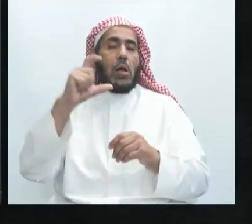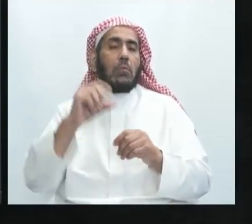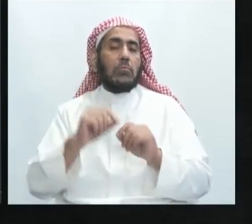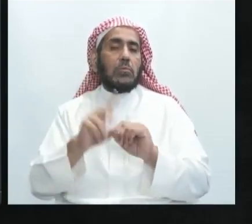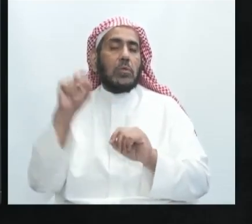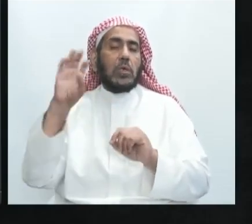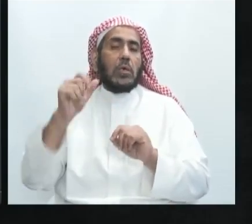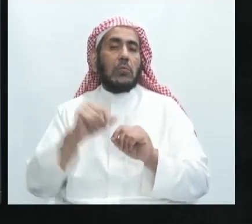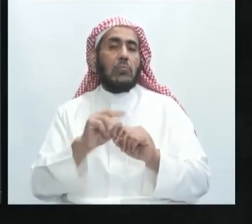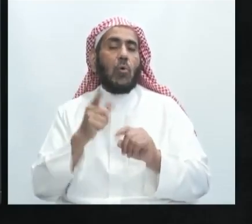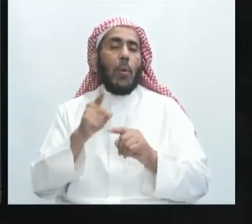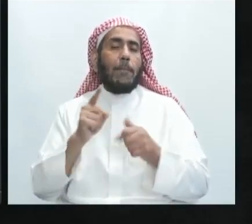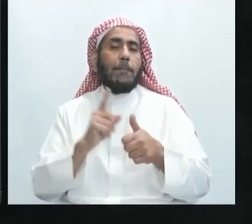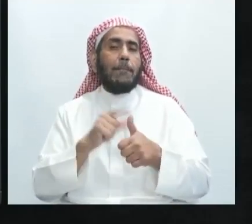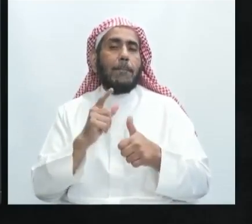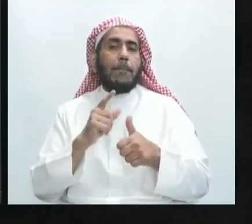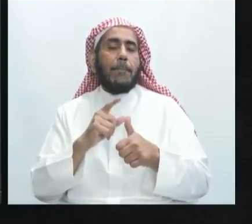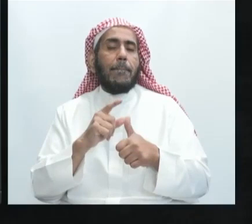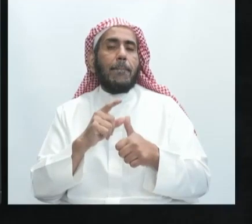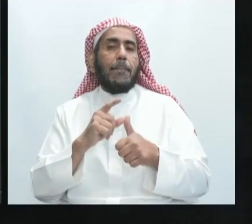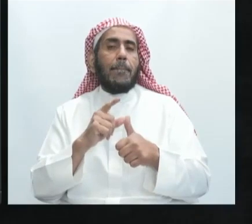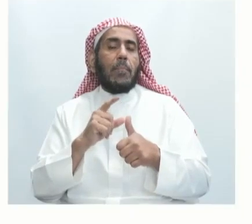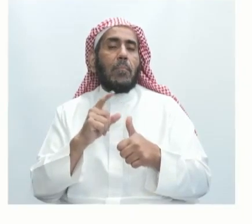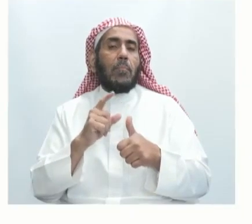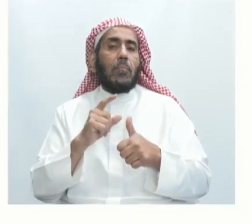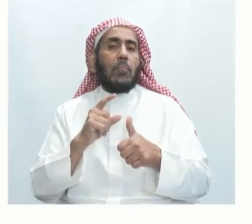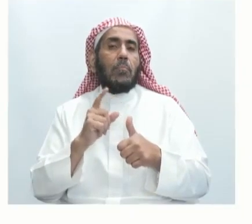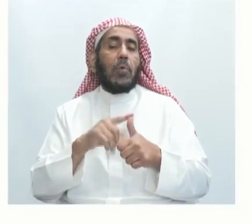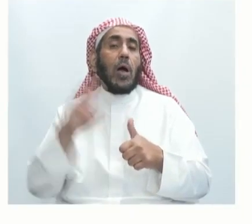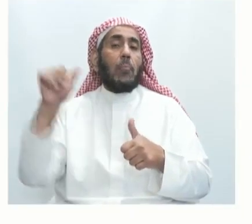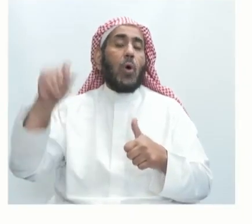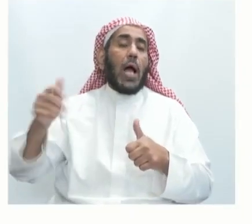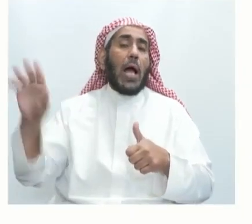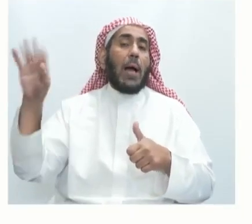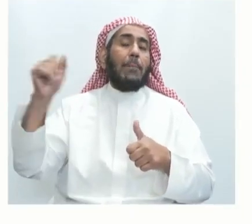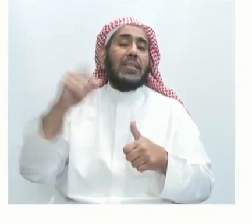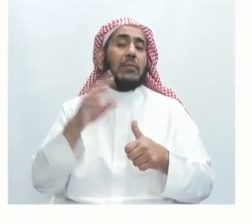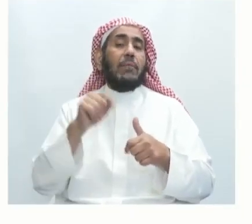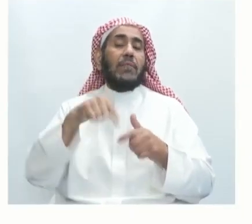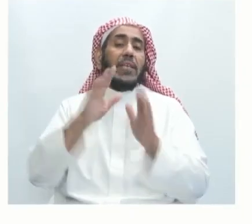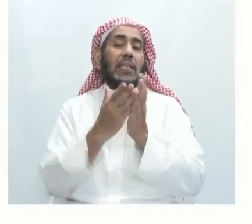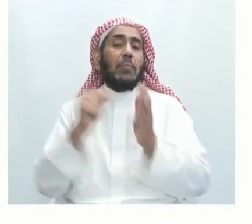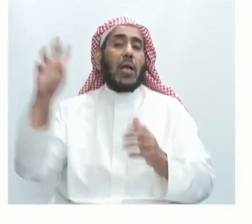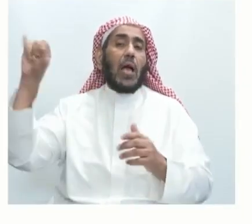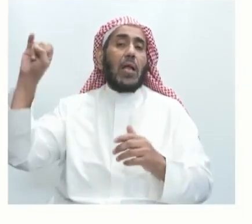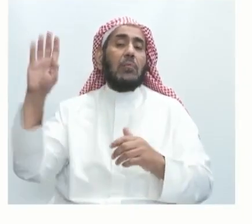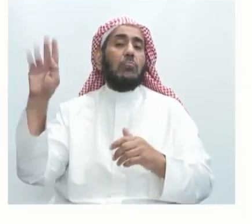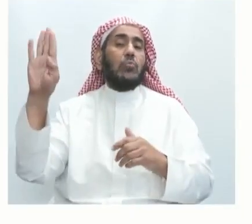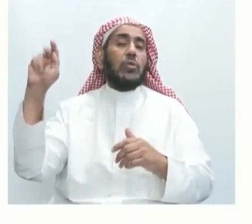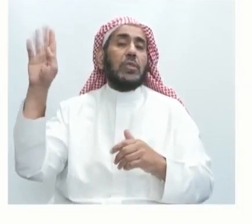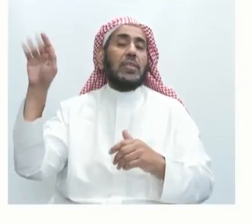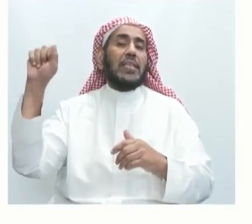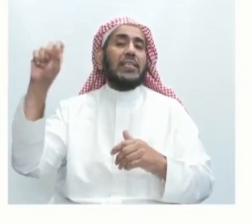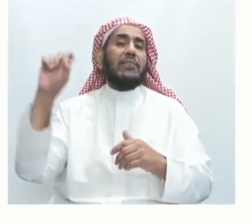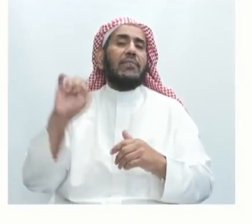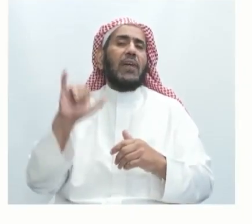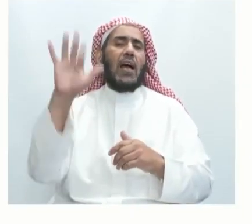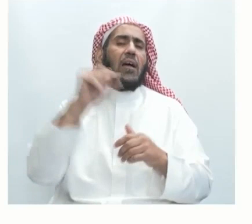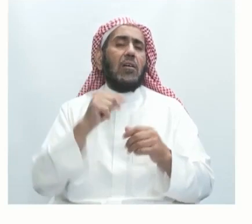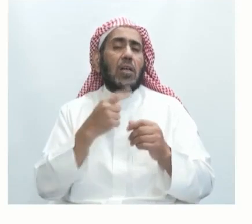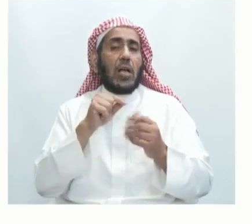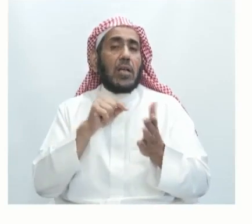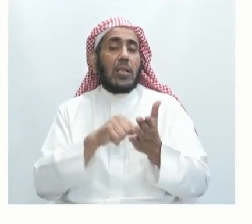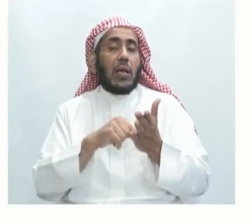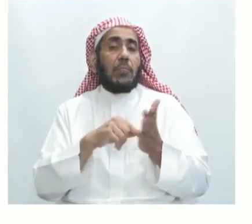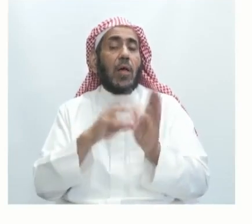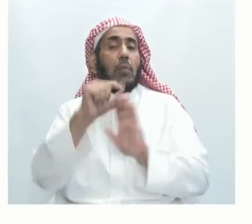المصطلح وهم نقول ان محامي الغزالي في كتابه المستصطفى قد اطلق هذا